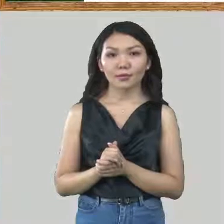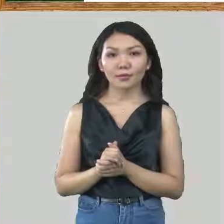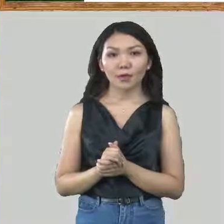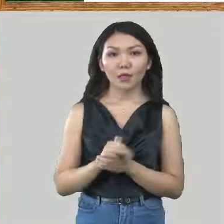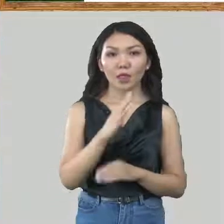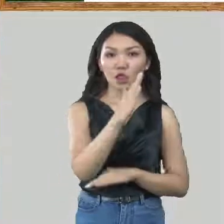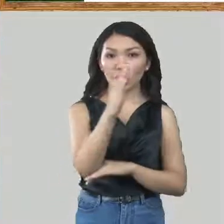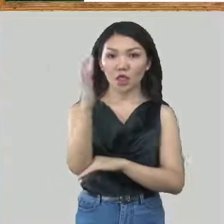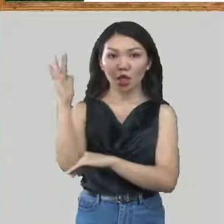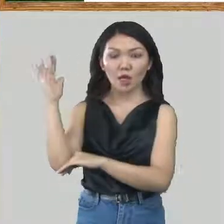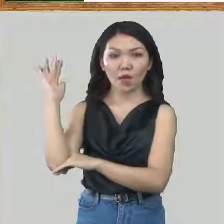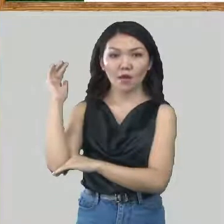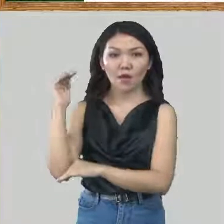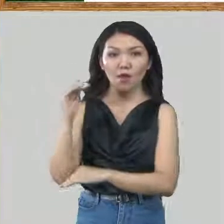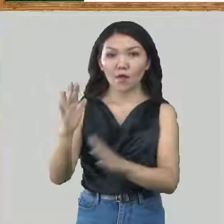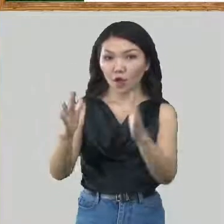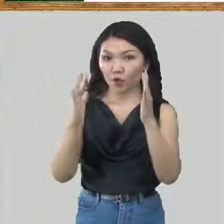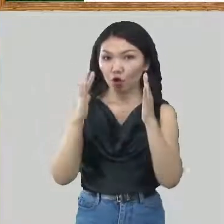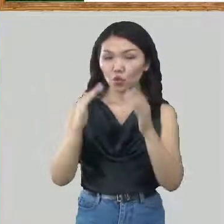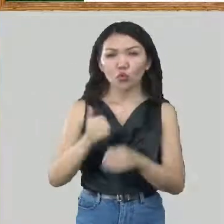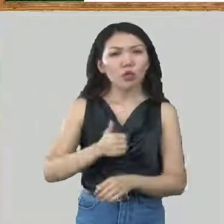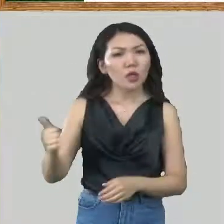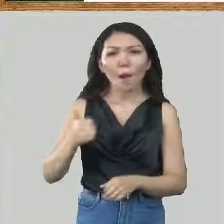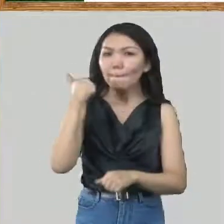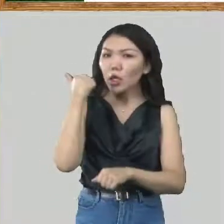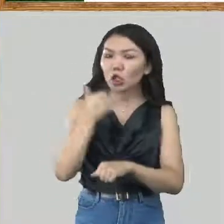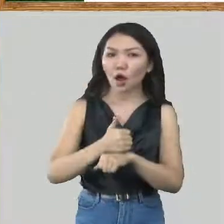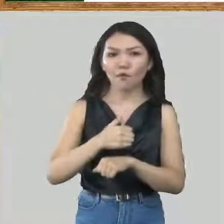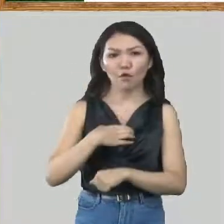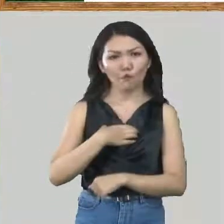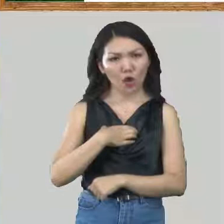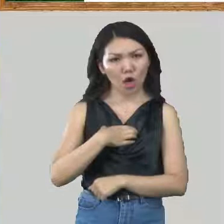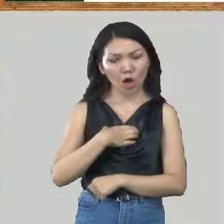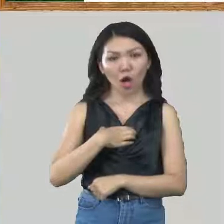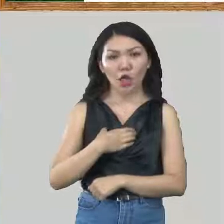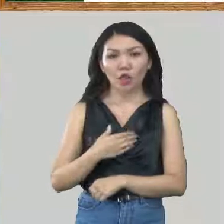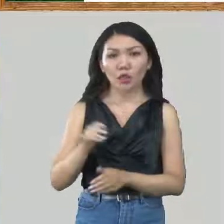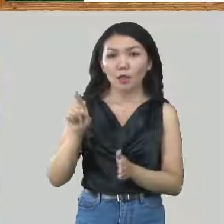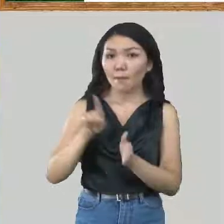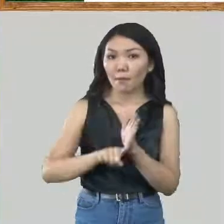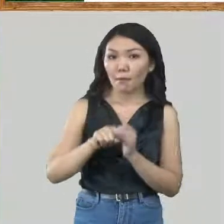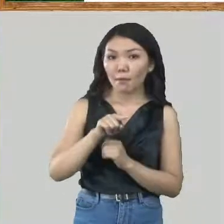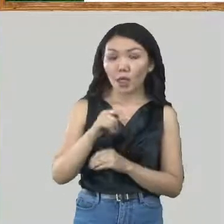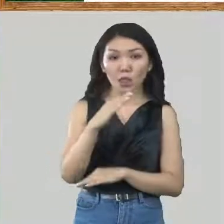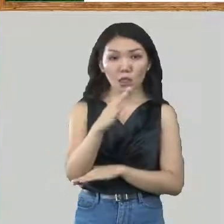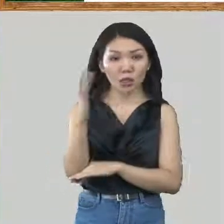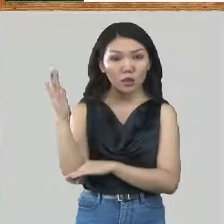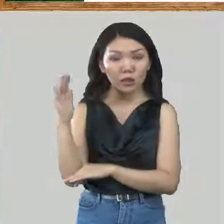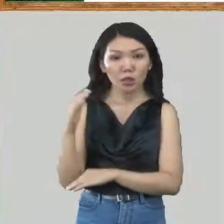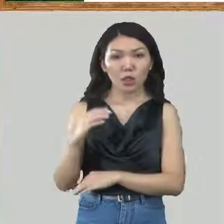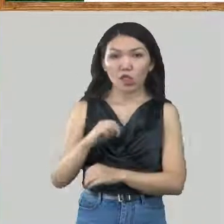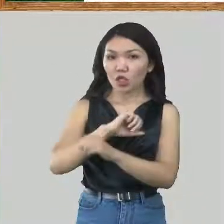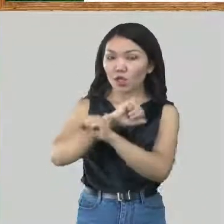Деревья в лесу самые главные, важные, без них невозможна жизнь